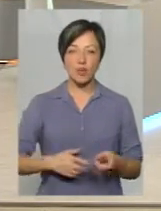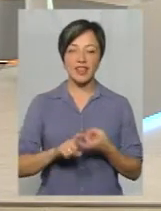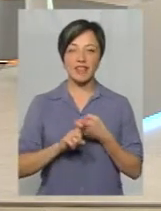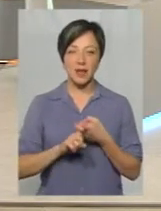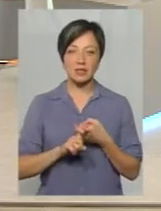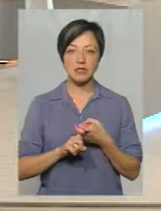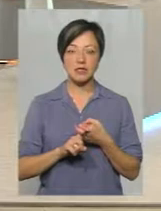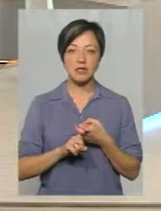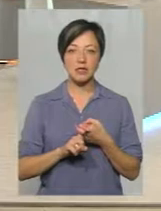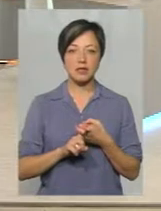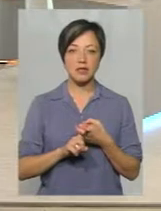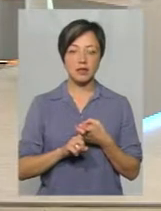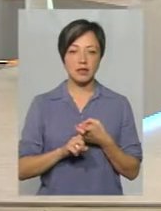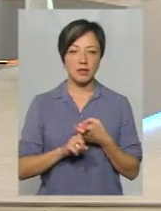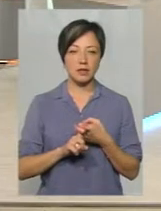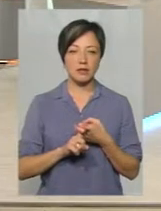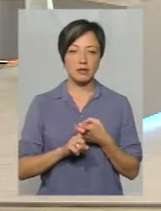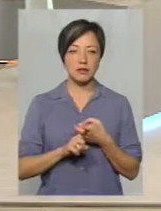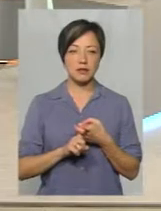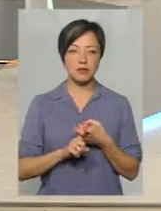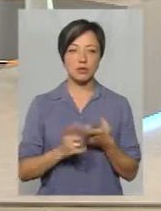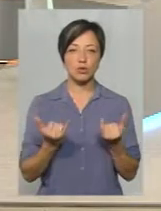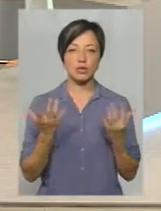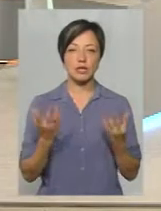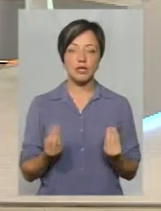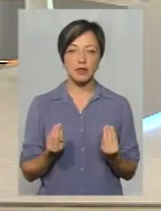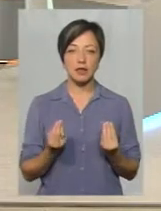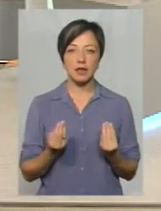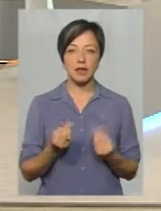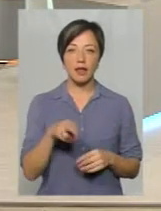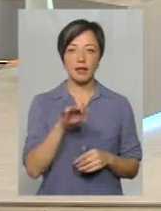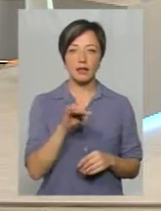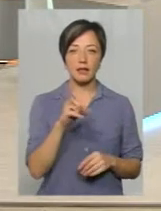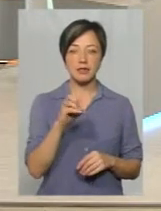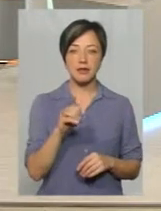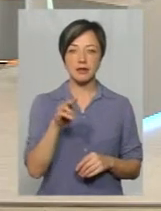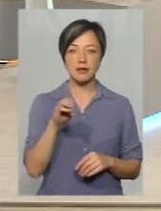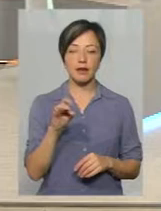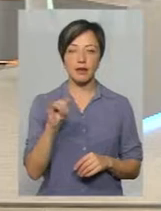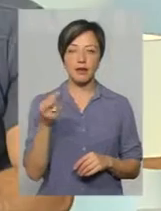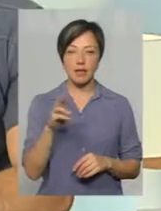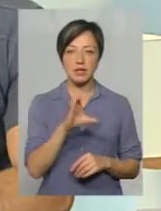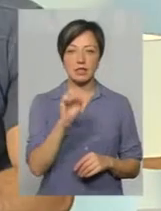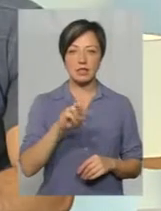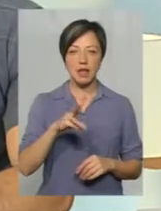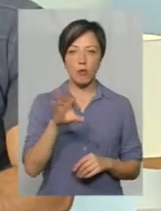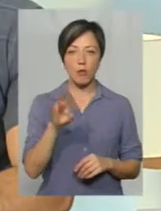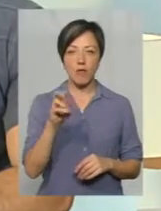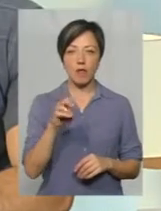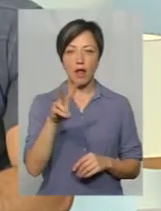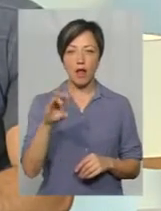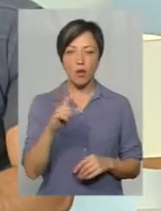такі як ми на сьогоднішній день, це дизентерія, сальмонельоз, ротавірусна інфекція, яка